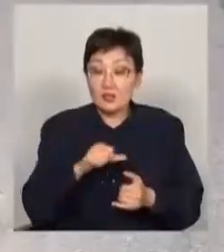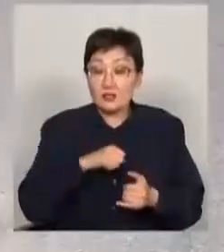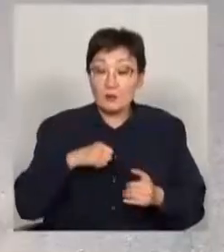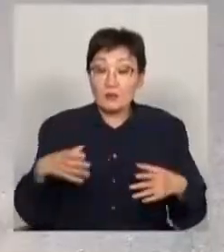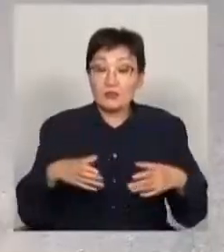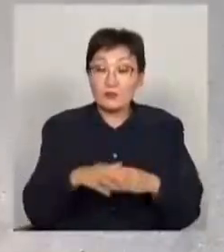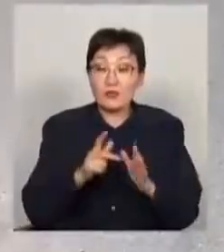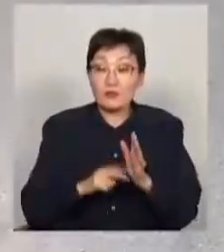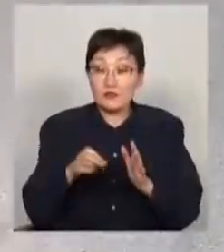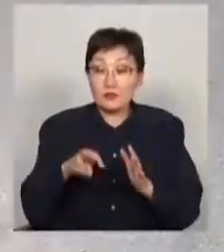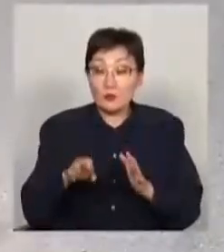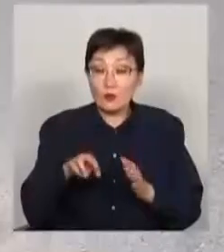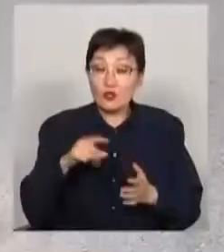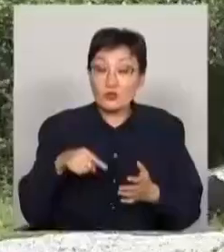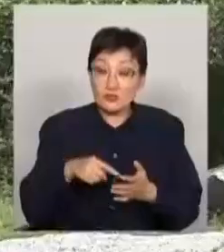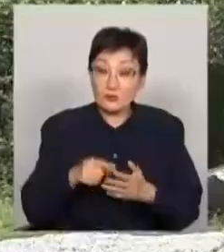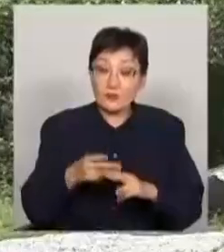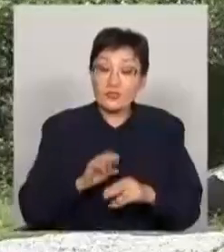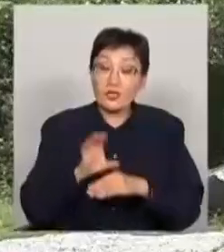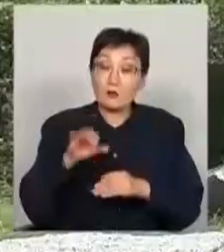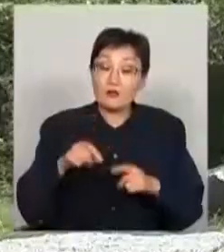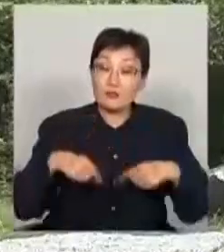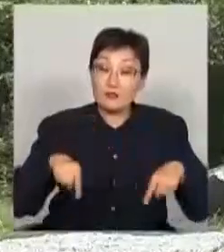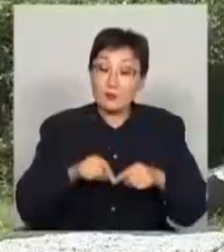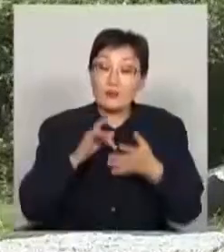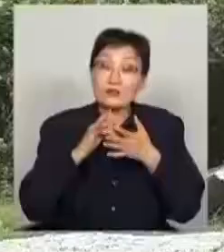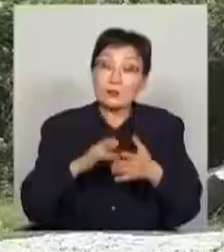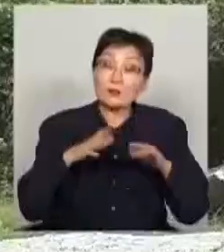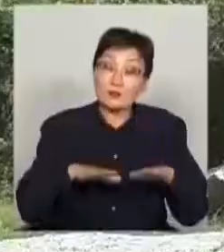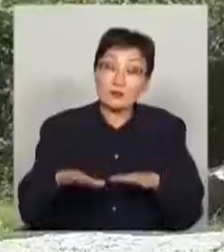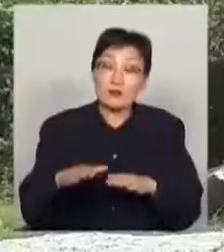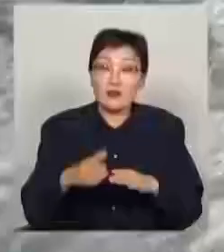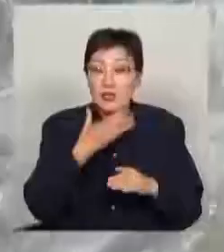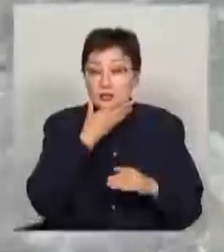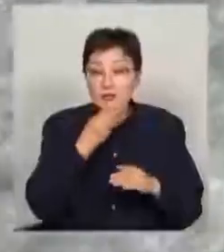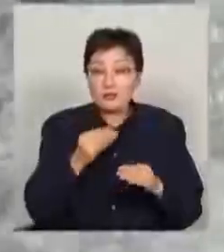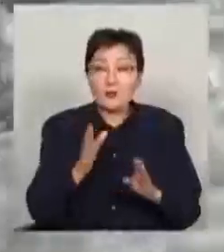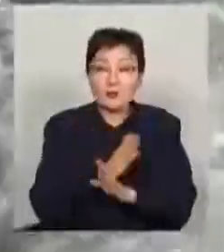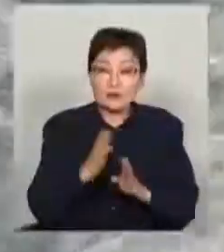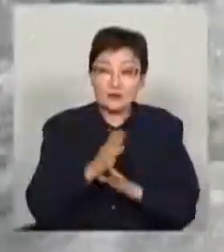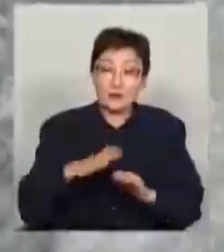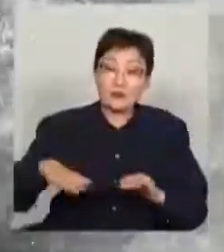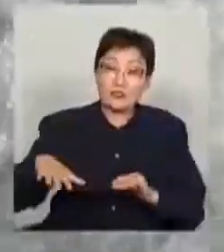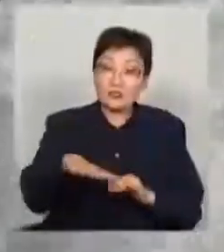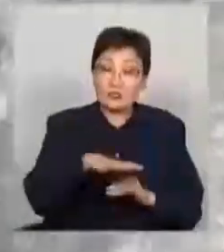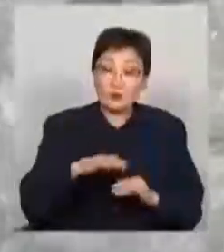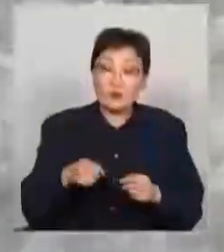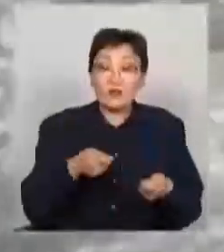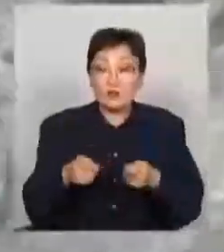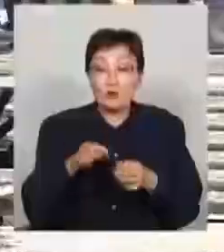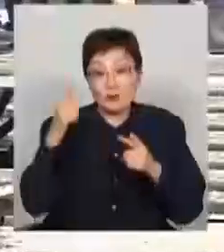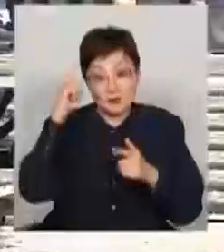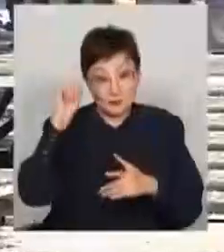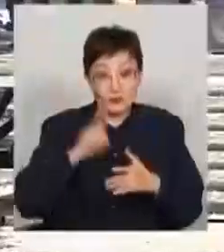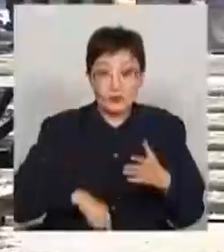в 80 километрах от города это отправная точка путешествие по местам нетронутой природой трубецкого ущелья организаторы уверены что